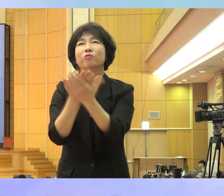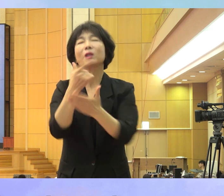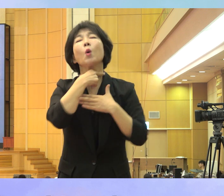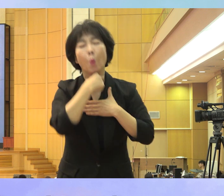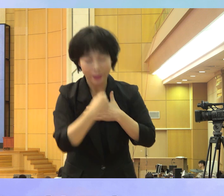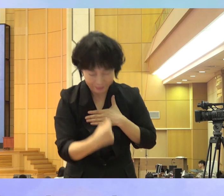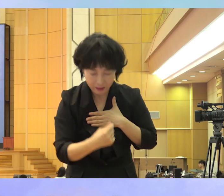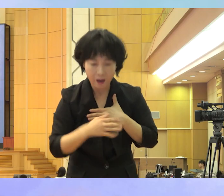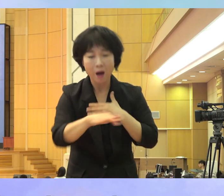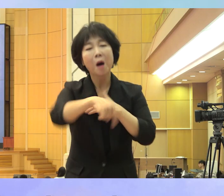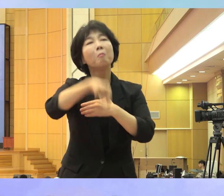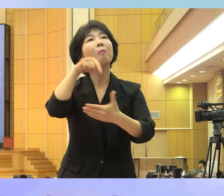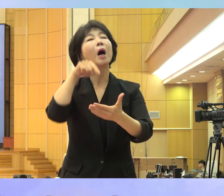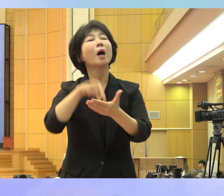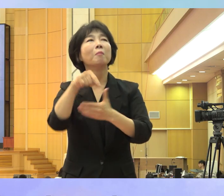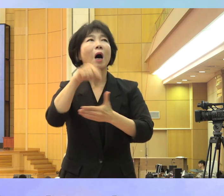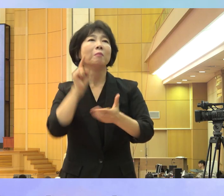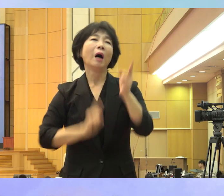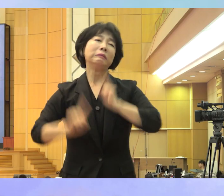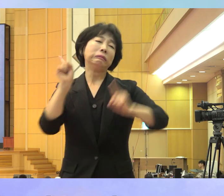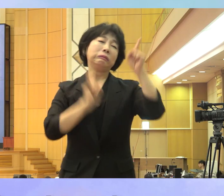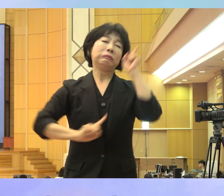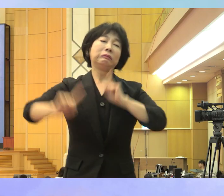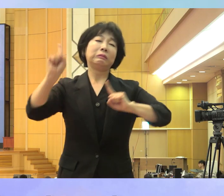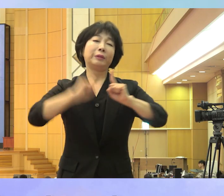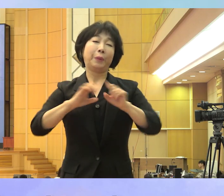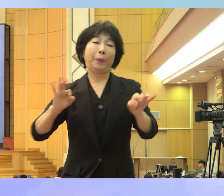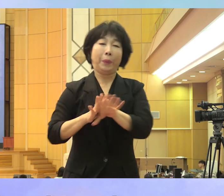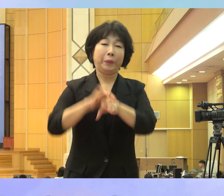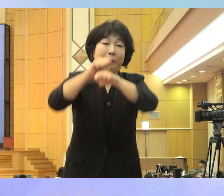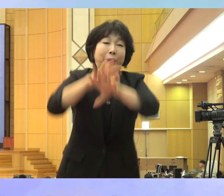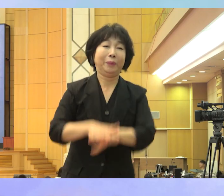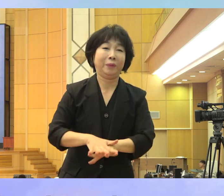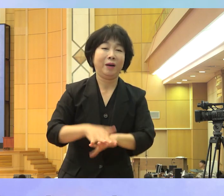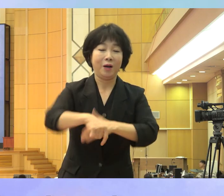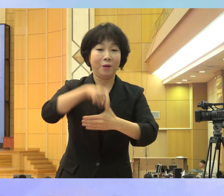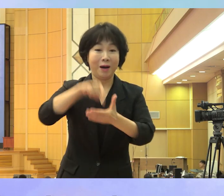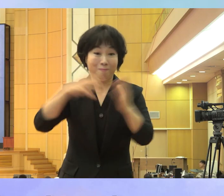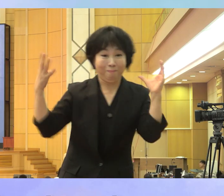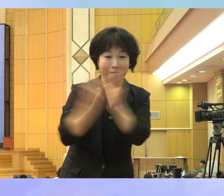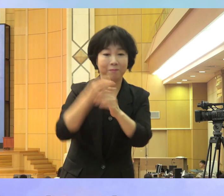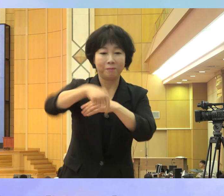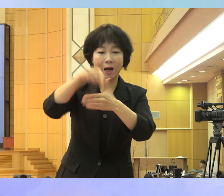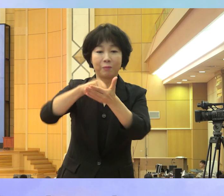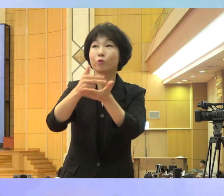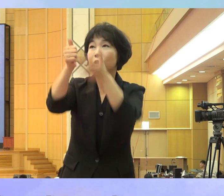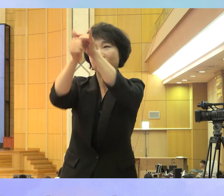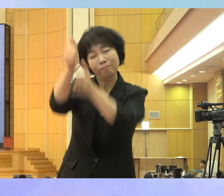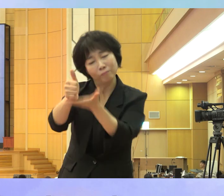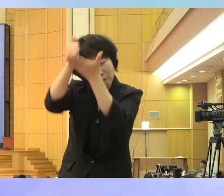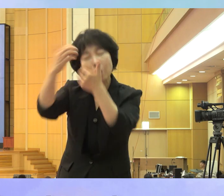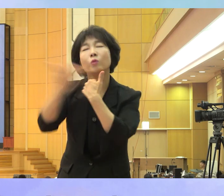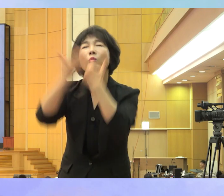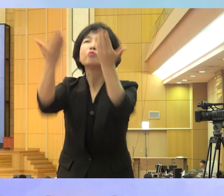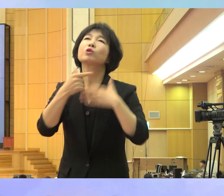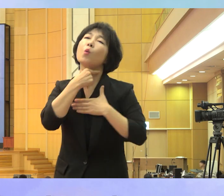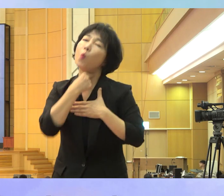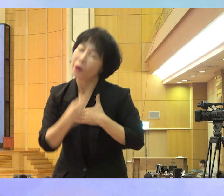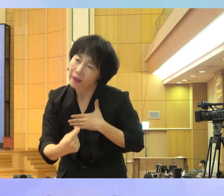원합니다. 마음의 상처를 싸매시고 온전한 몸과 마음으로 주님을 섬길 수 있도록 도와주시옵기를